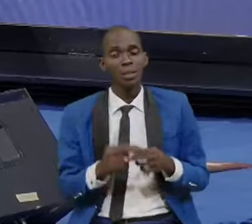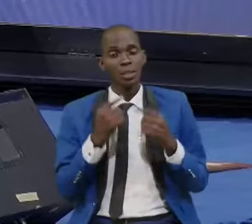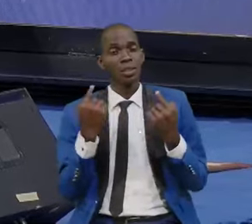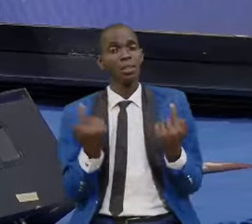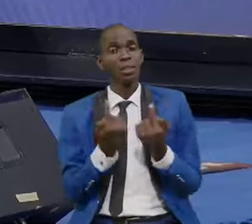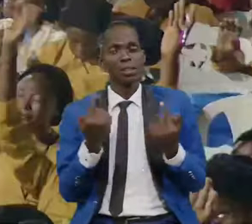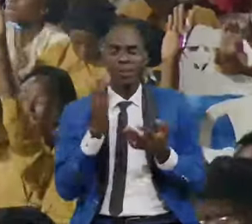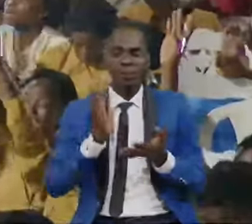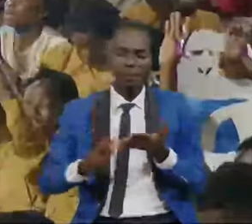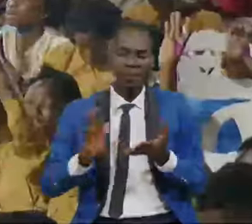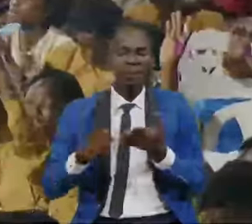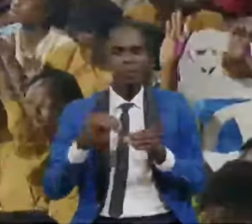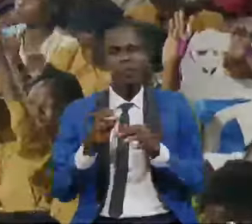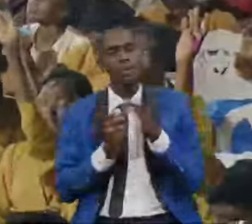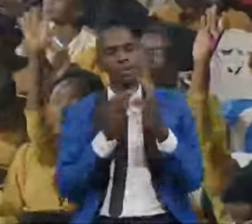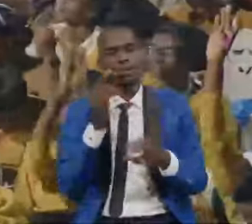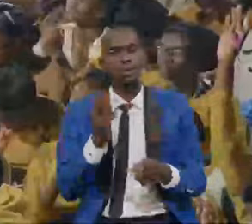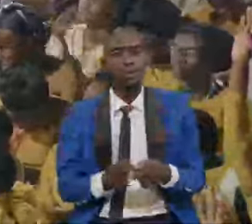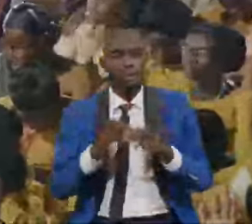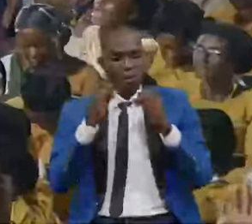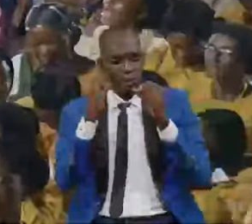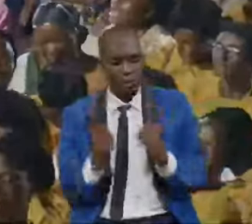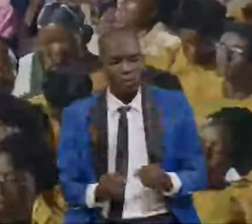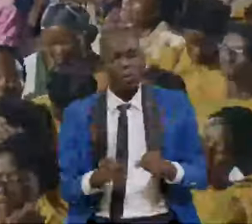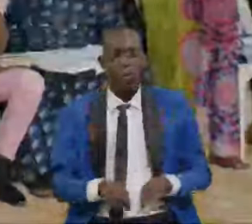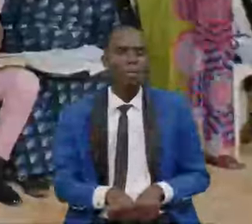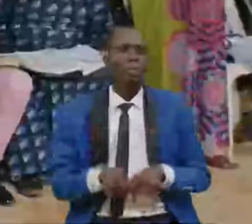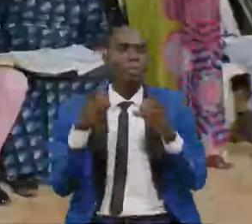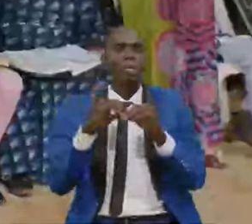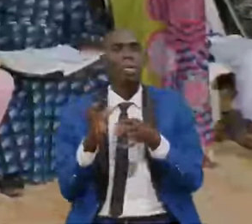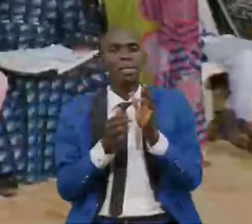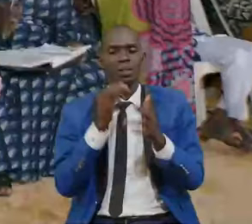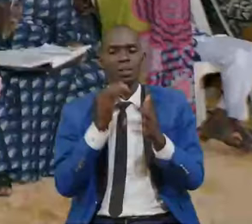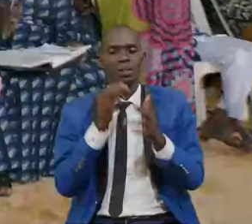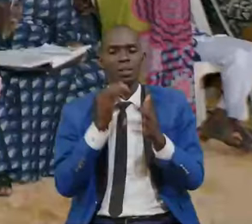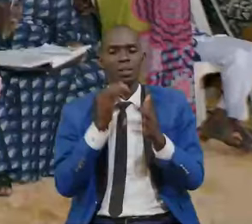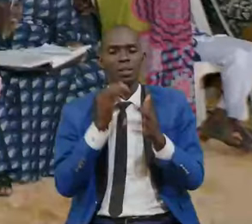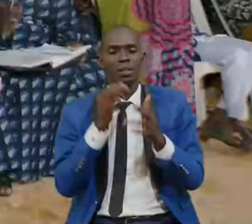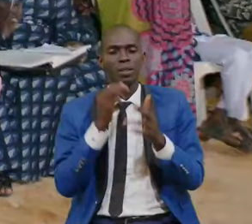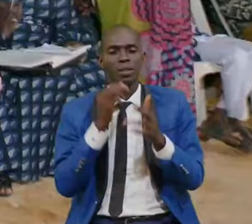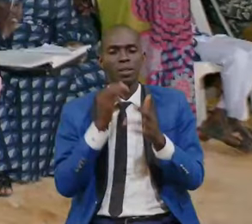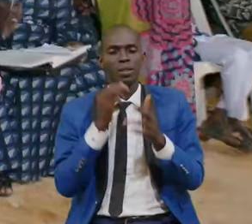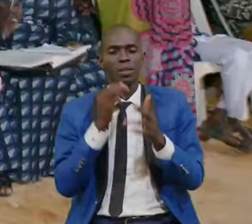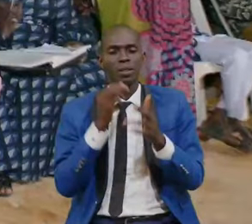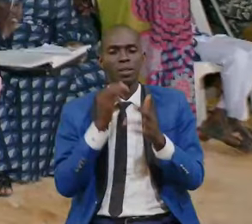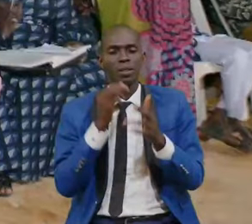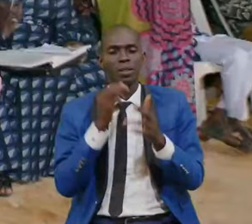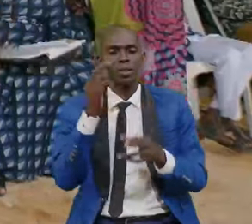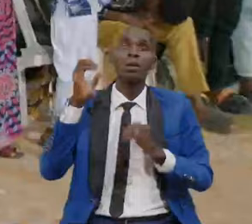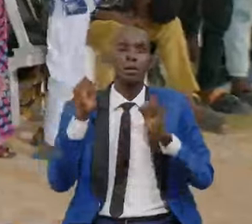est pardonné, la puissance est brisée, la manifestation dans ta vie.